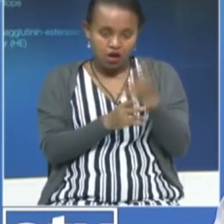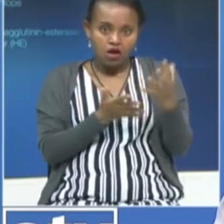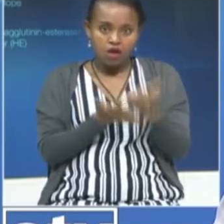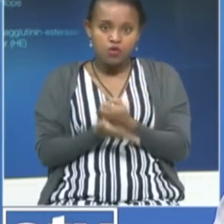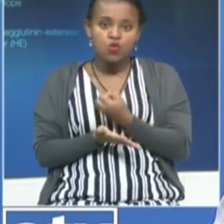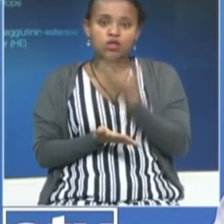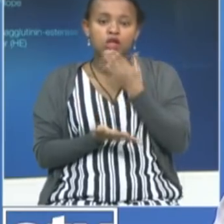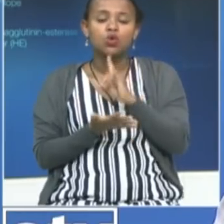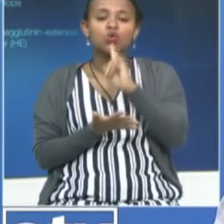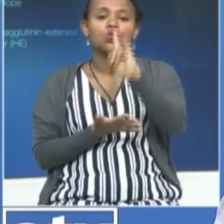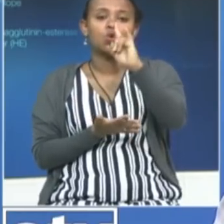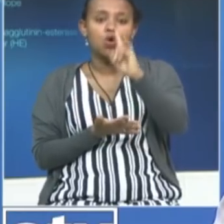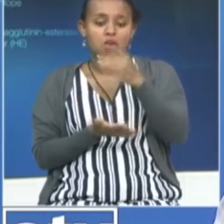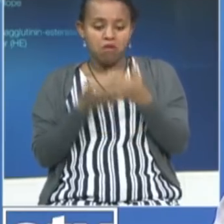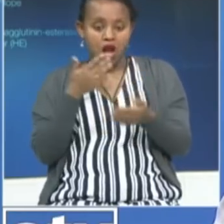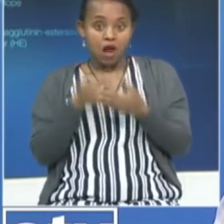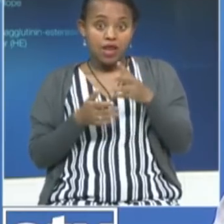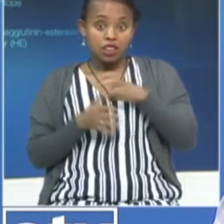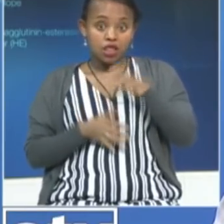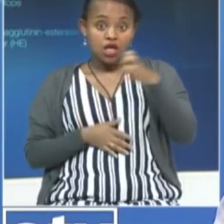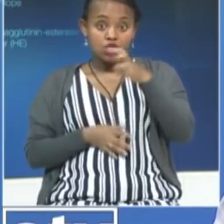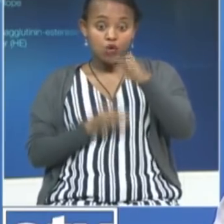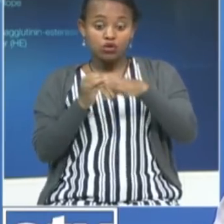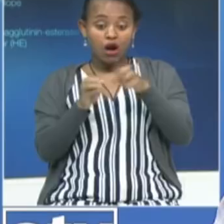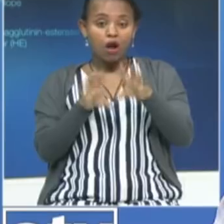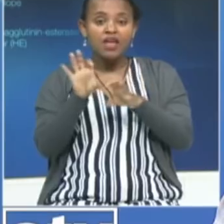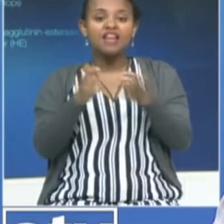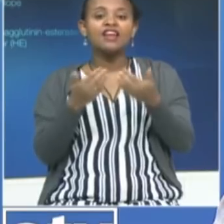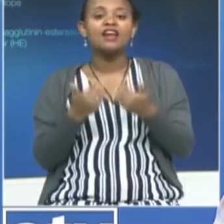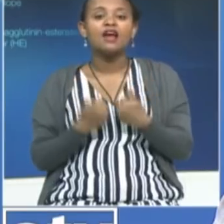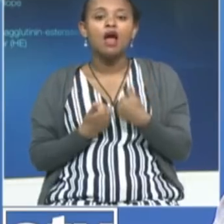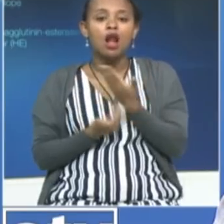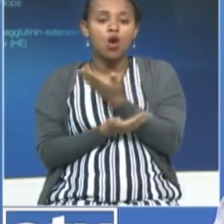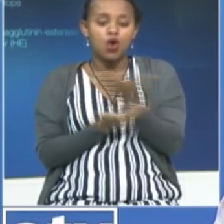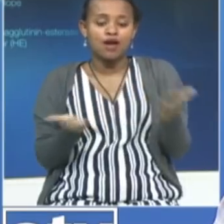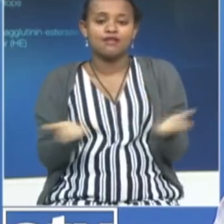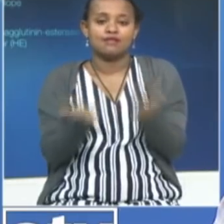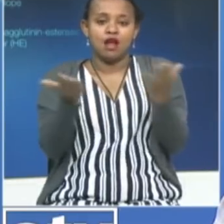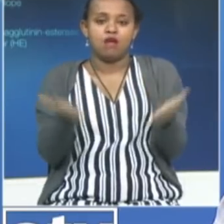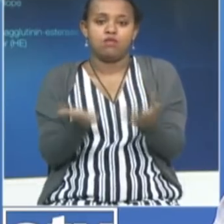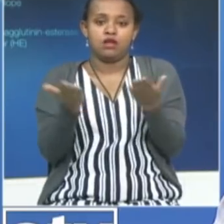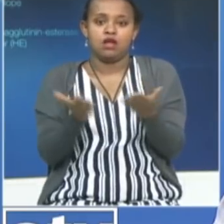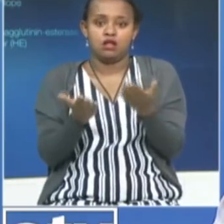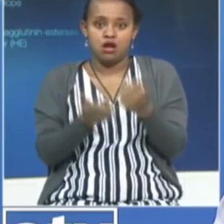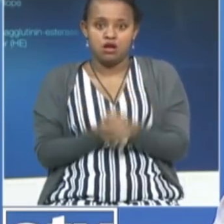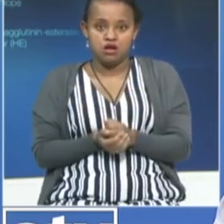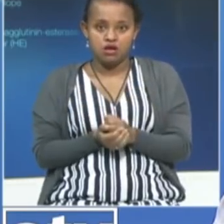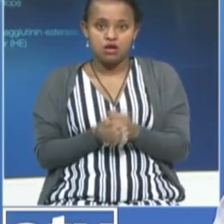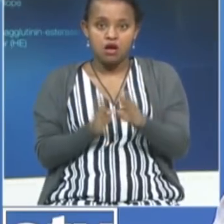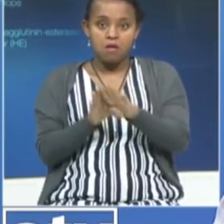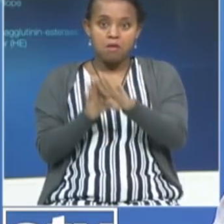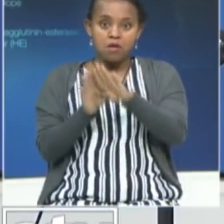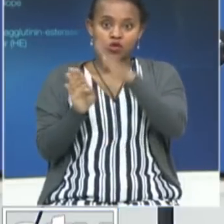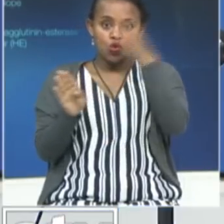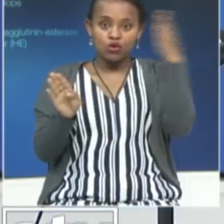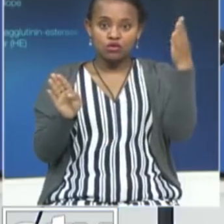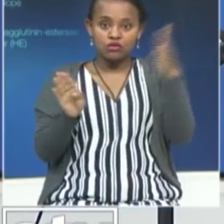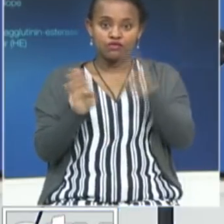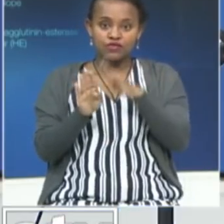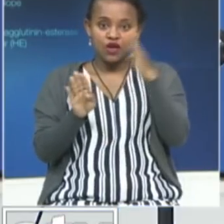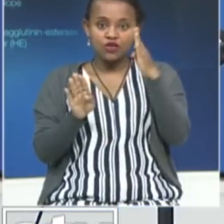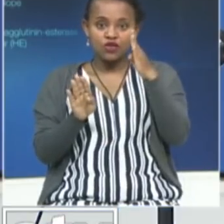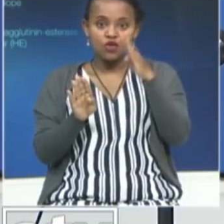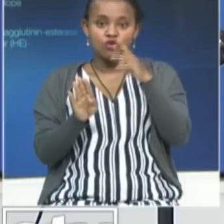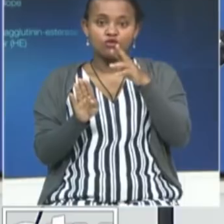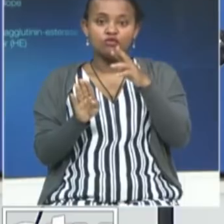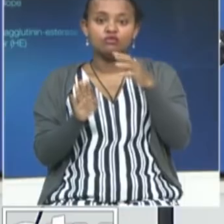ጥሩ ነው። ምናልባት ትራንስፖርት አካባቢም እየተደረገ ያለውን ነገር እናበረታታለን። መስኮት ከፍተው እንዲጓዙ